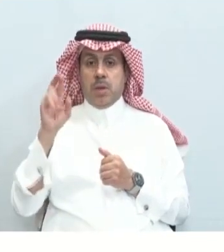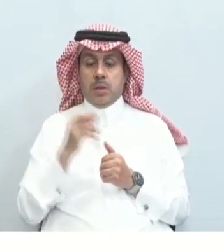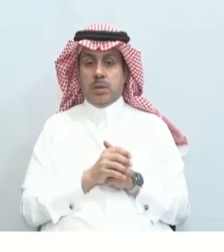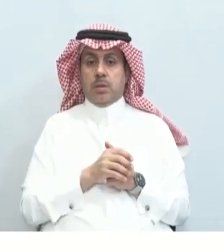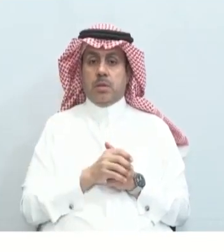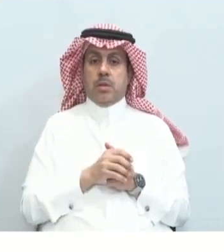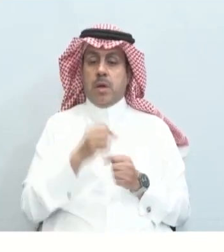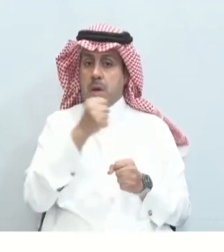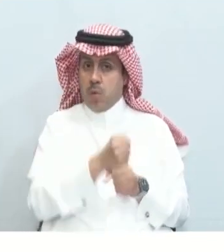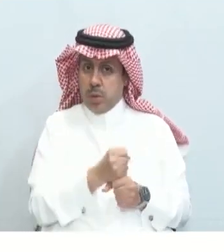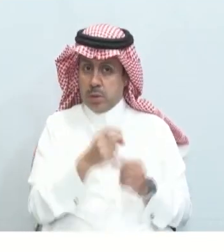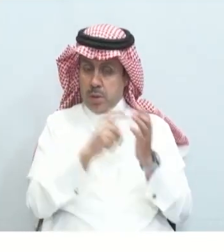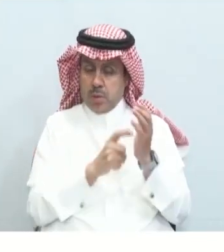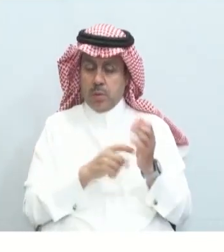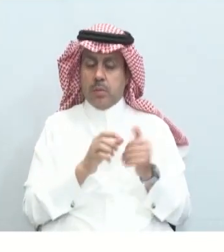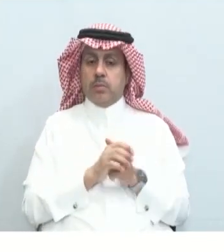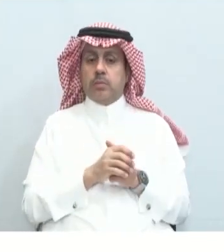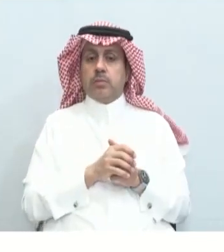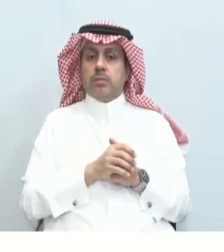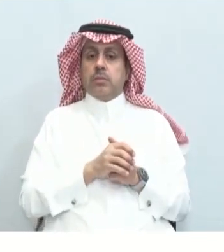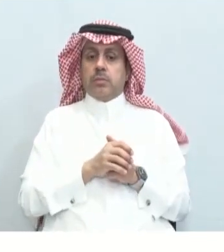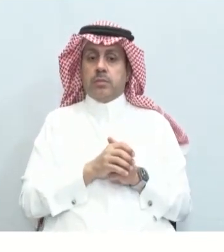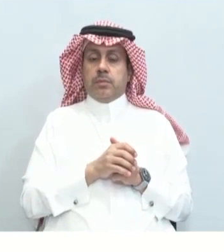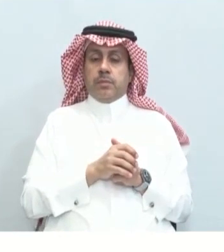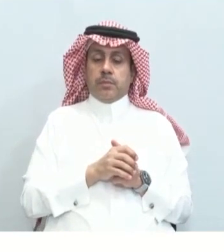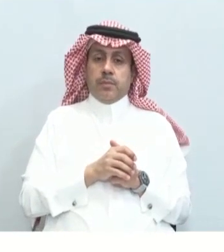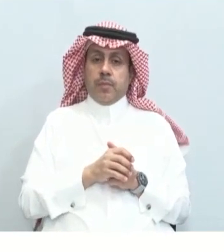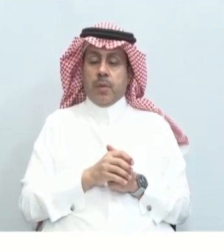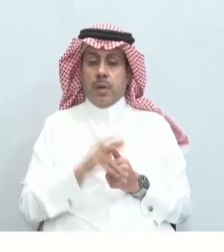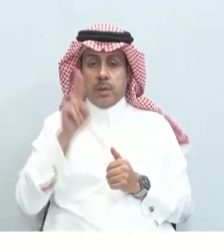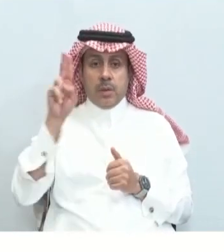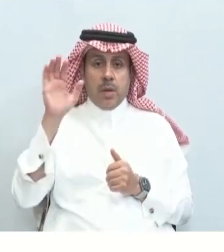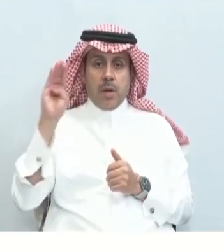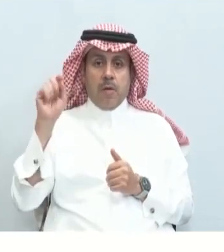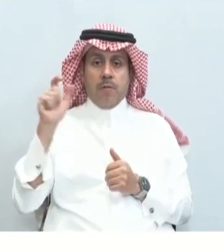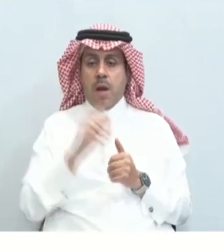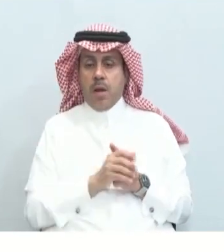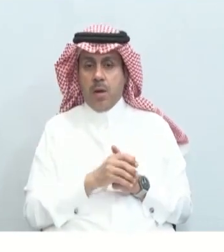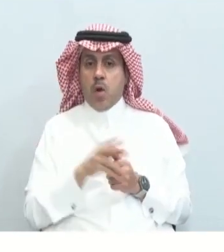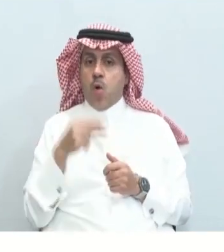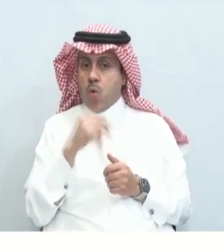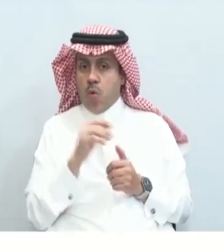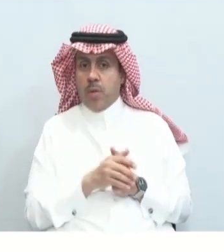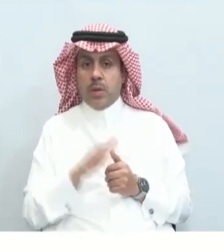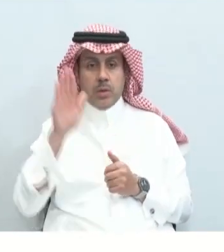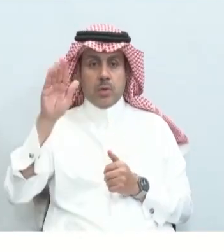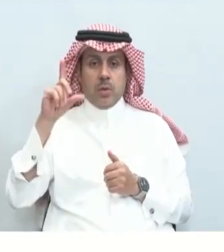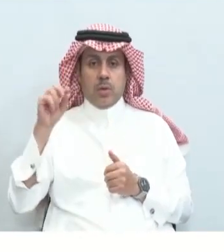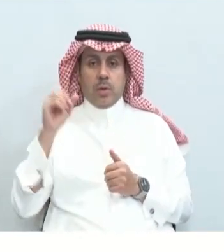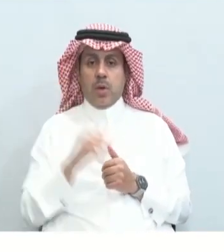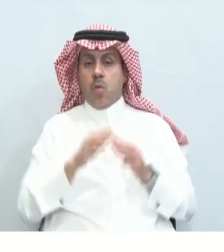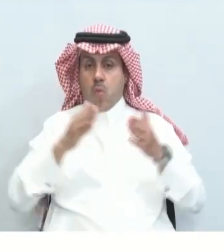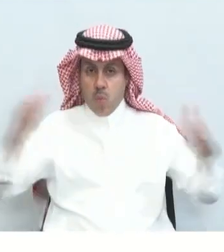المنتجه تحت القانون العام بانها لاحظ معي تكفل للدوله سلطات واسعه تسمو بها